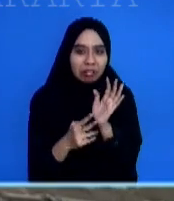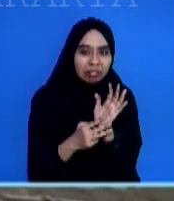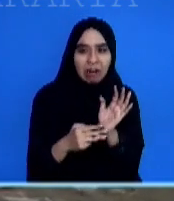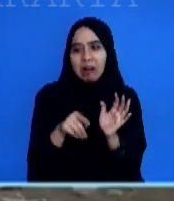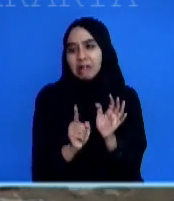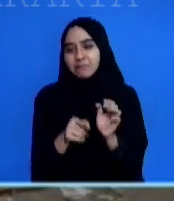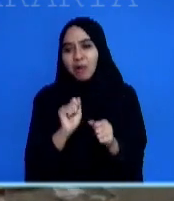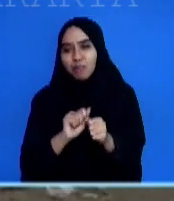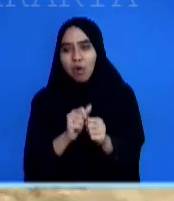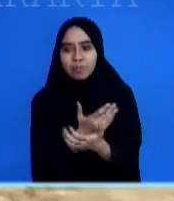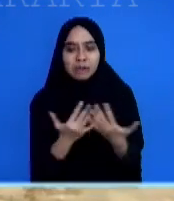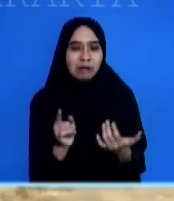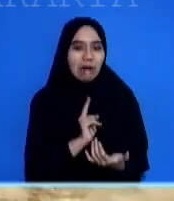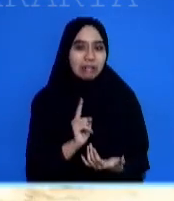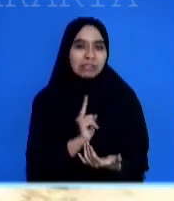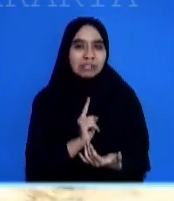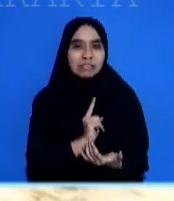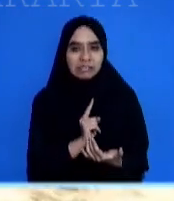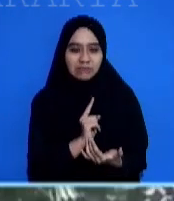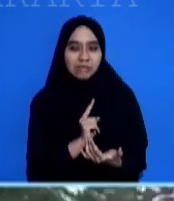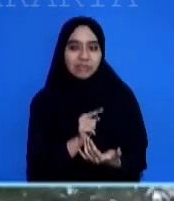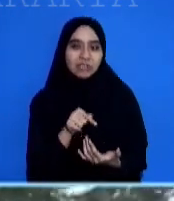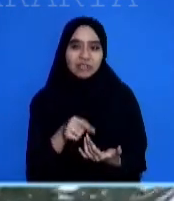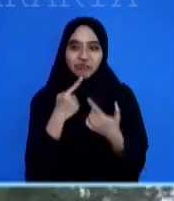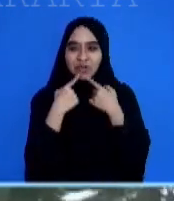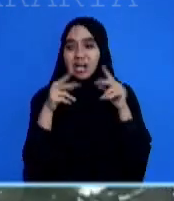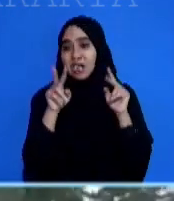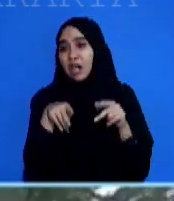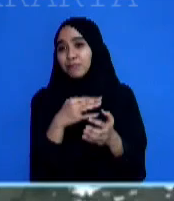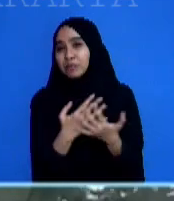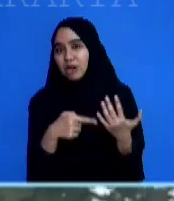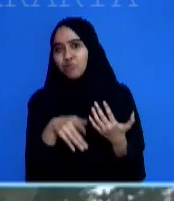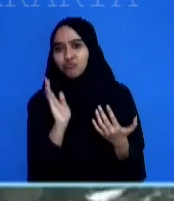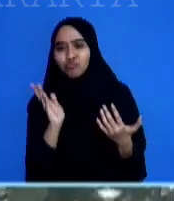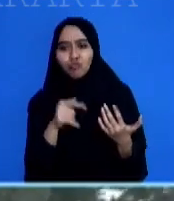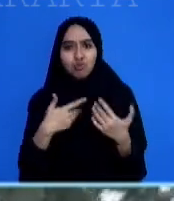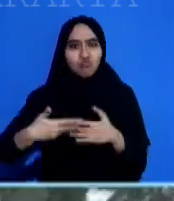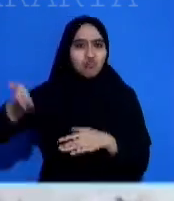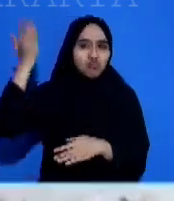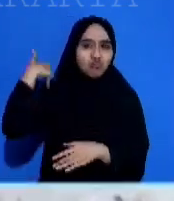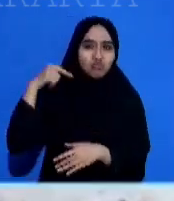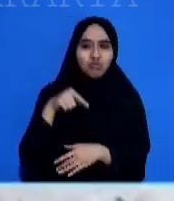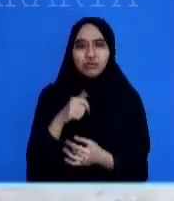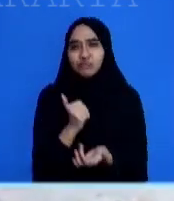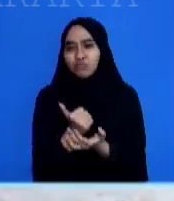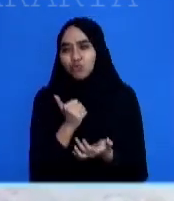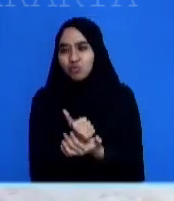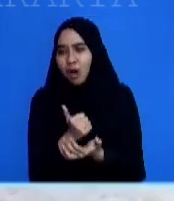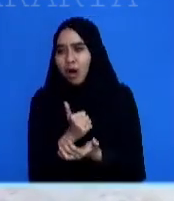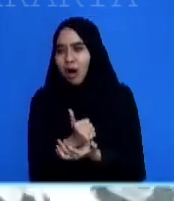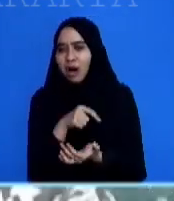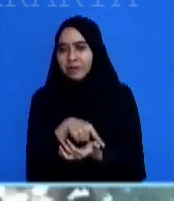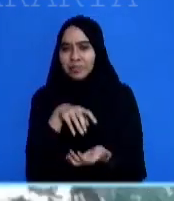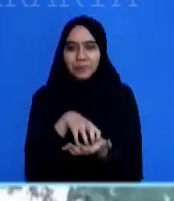Mitra carios ingkang tuong remboko ing satengahing warg masyarakat Umbul celereng Menik ruminipun Dados papan ngasonipun Sunan